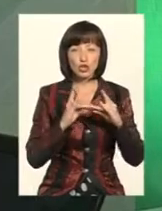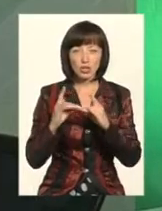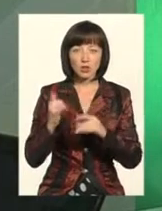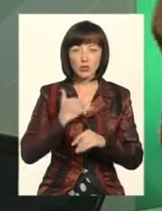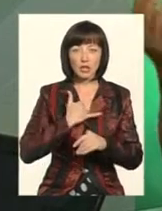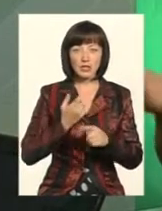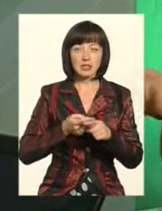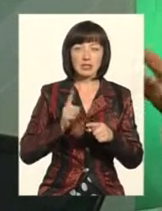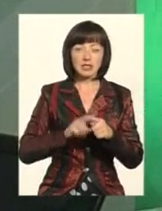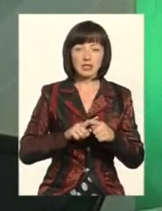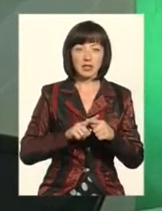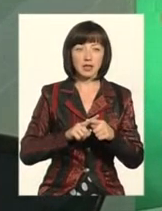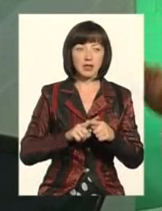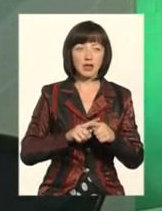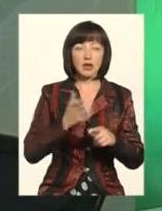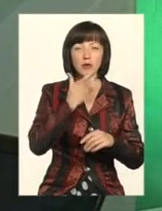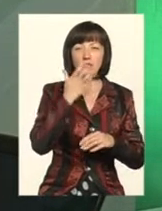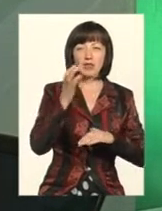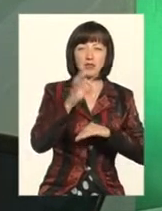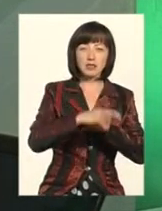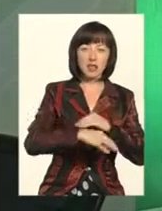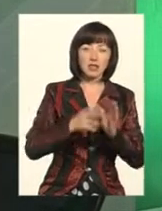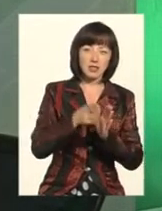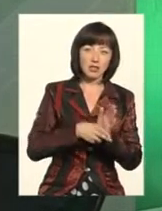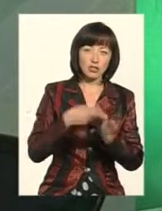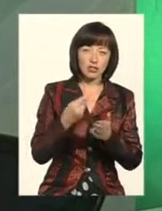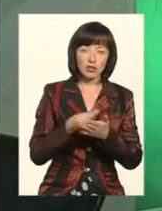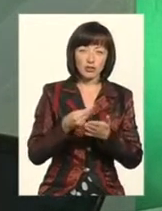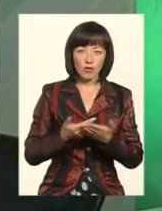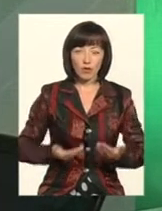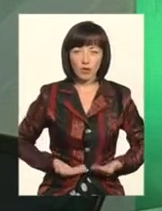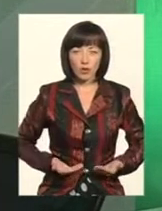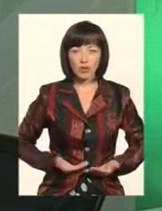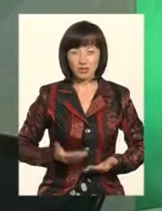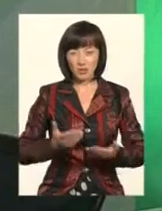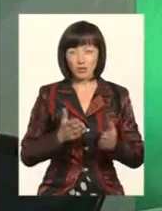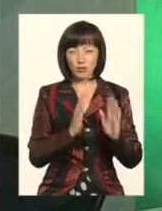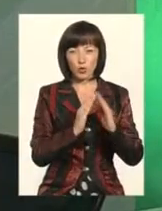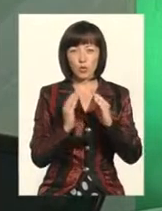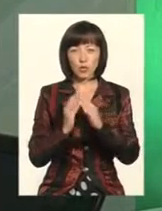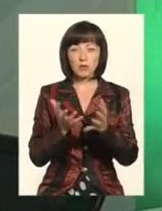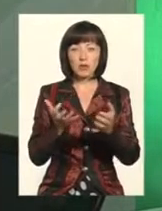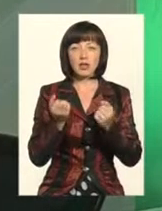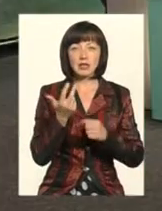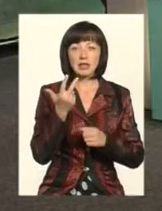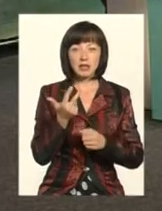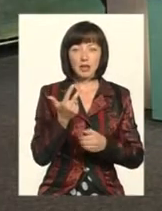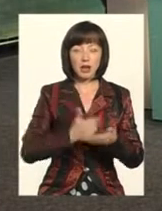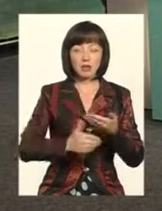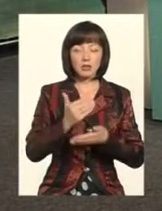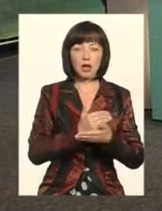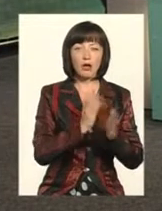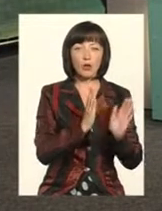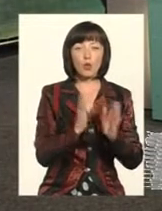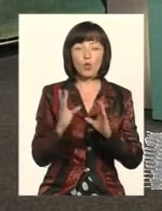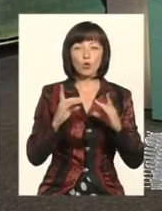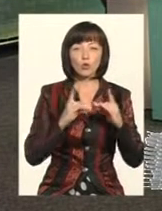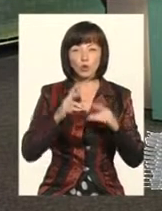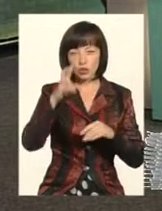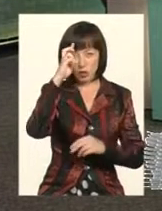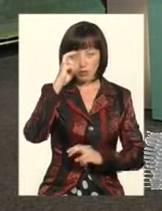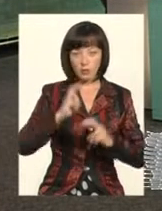місті це і Південно-Західної залізниці житловий фонд. Ми минулому році прийняли в комунальну власність три останні гуртожитки